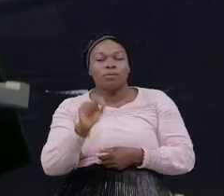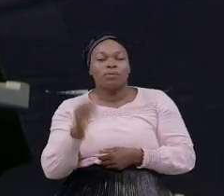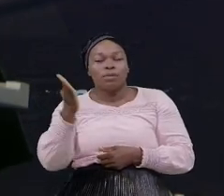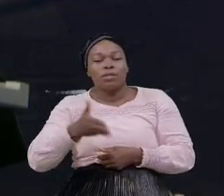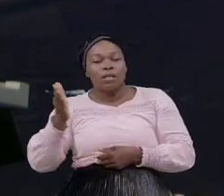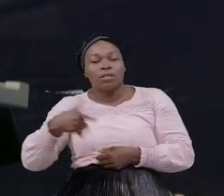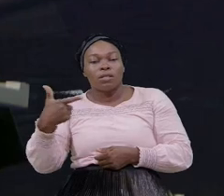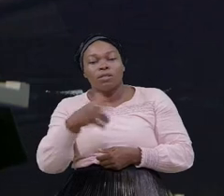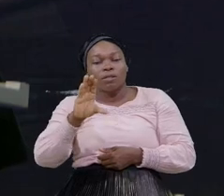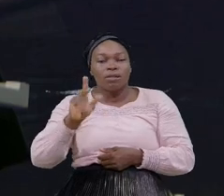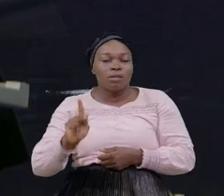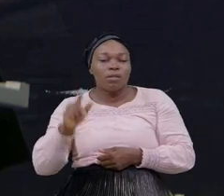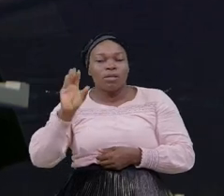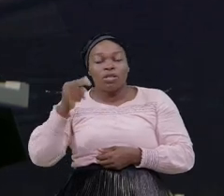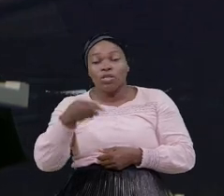gckhq.org/connect.